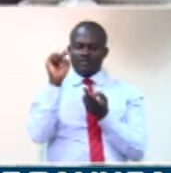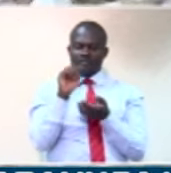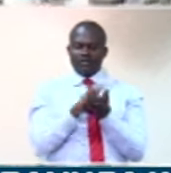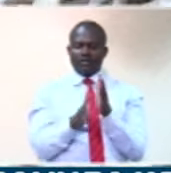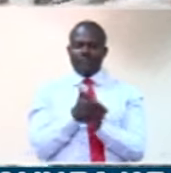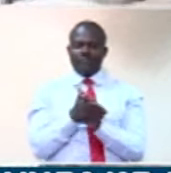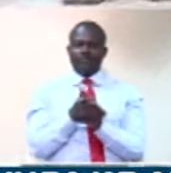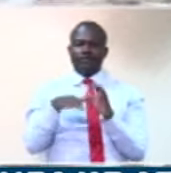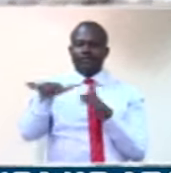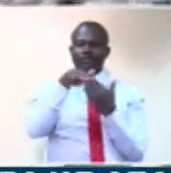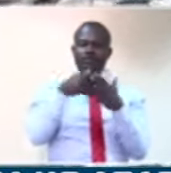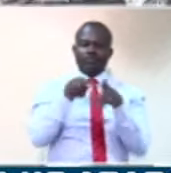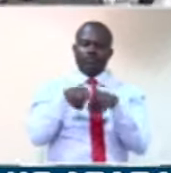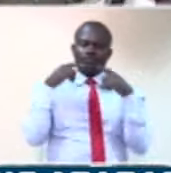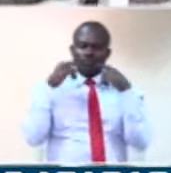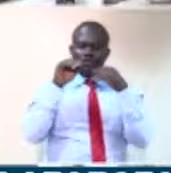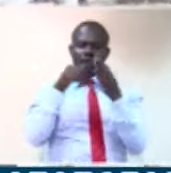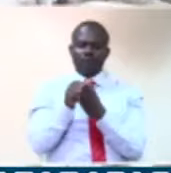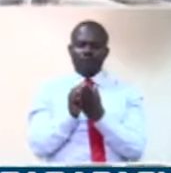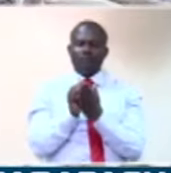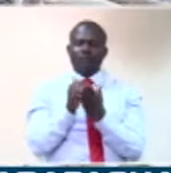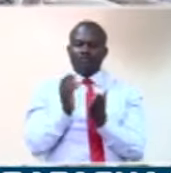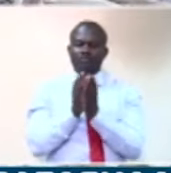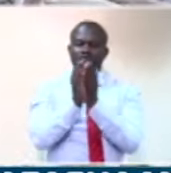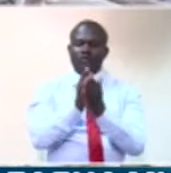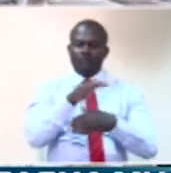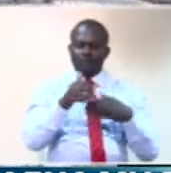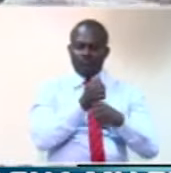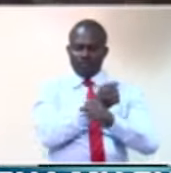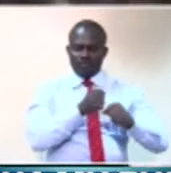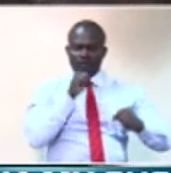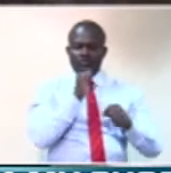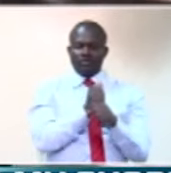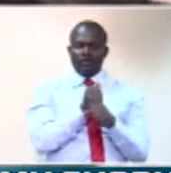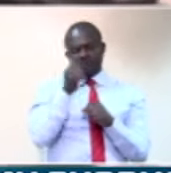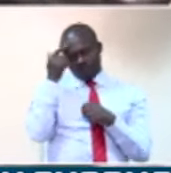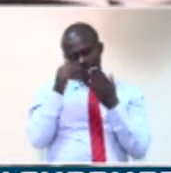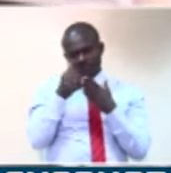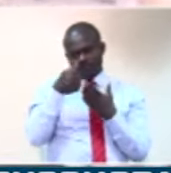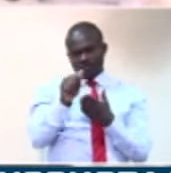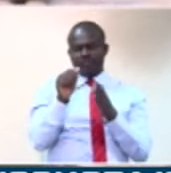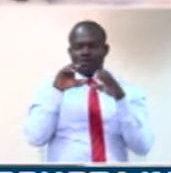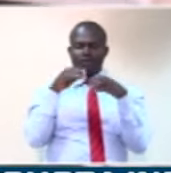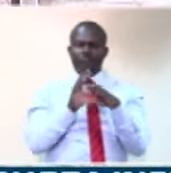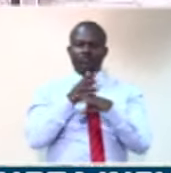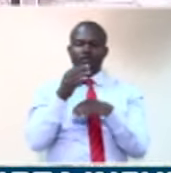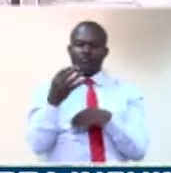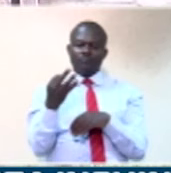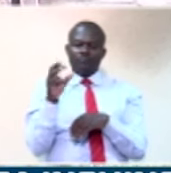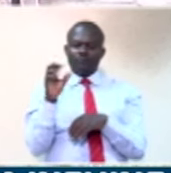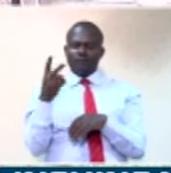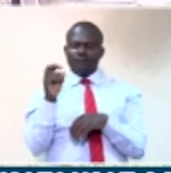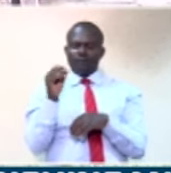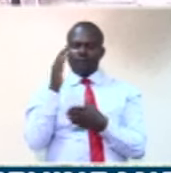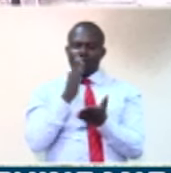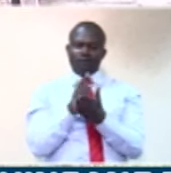mazi. Muri aka gace nk'uko bivuga ubwato buratsitse, murimi rwa bivuze ko budakora. Ku bwabo bemeza ko amakipe asaga 20 yarobaga ubu